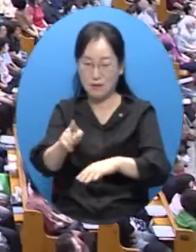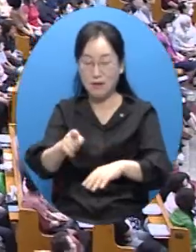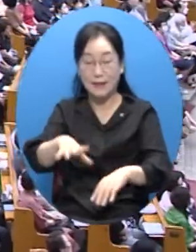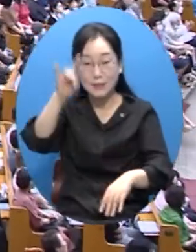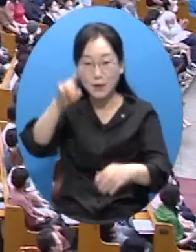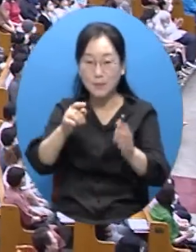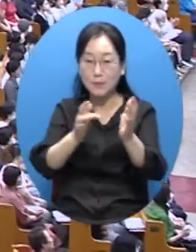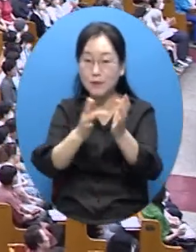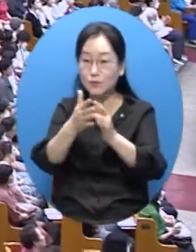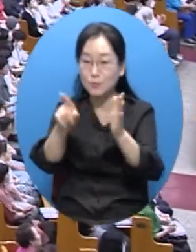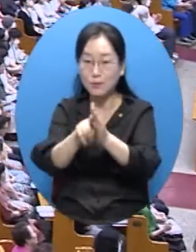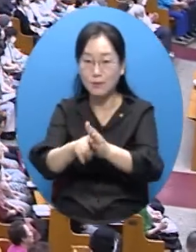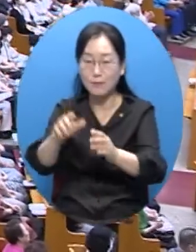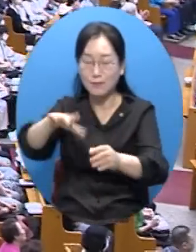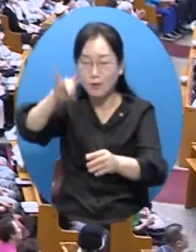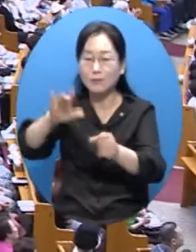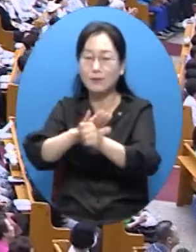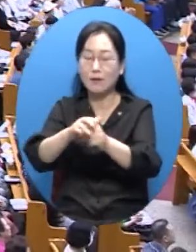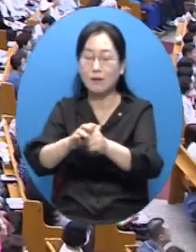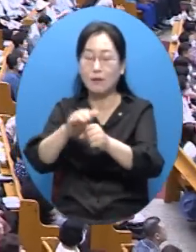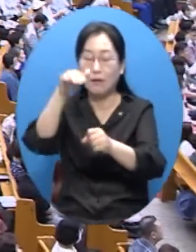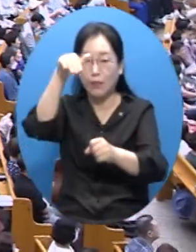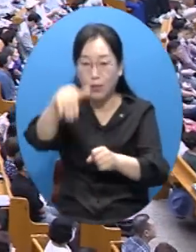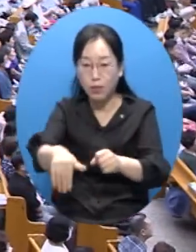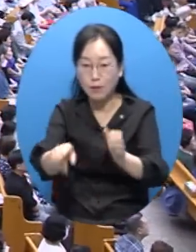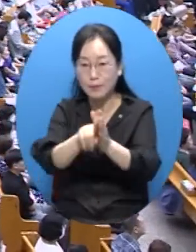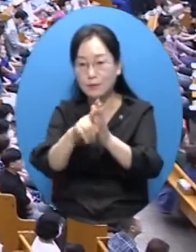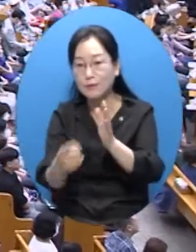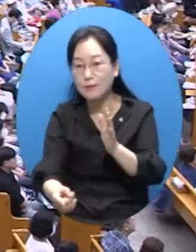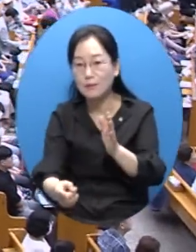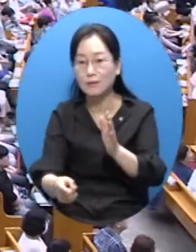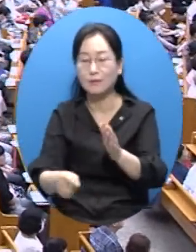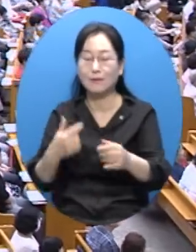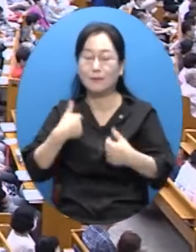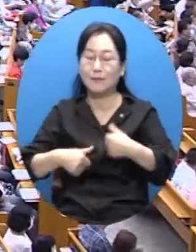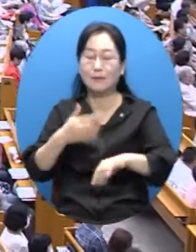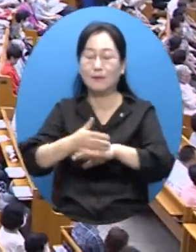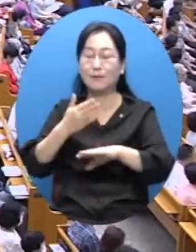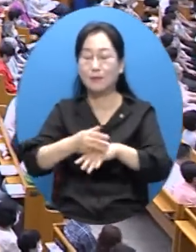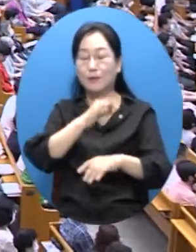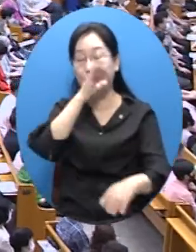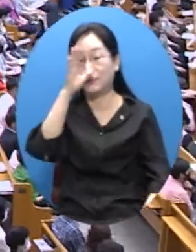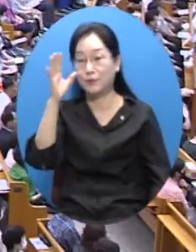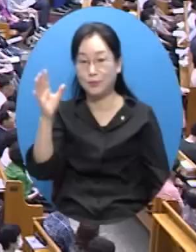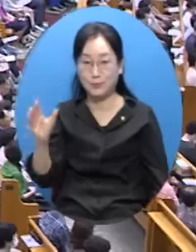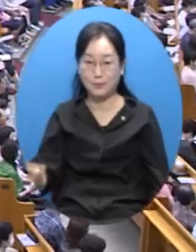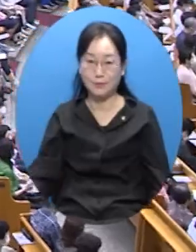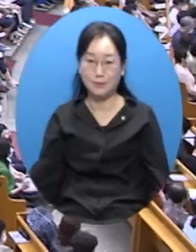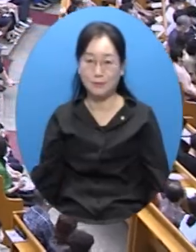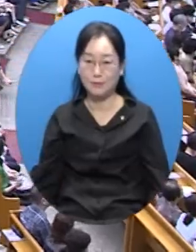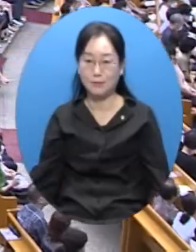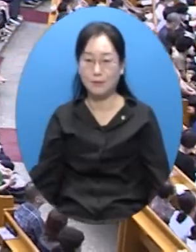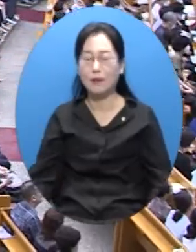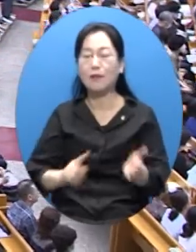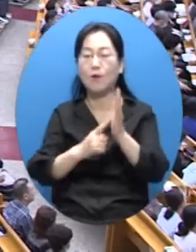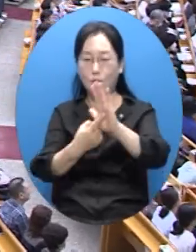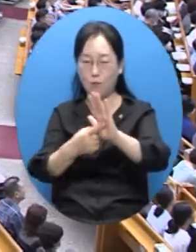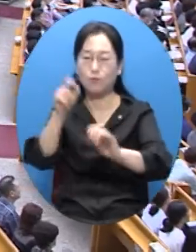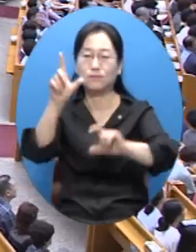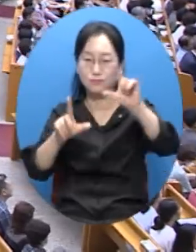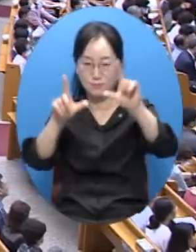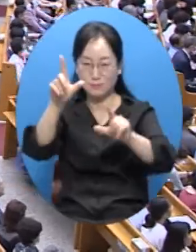때 그 첫 사람의 감격을 잃어버리고 신앙의 열정도 사라지고 기쁨과 감사가 사라졌을 때 나타나는 모습인